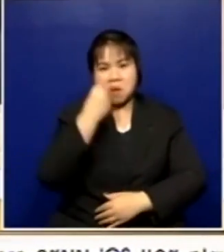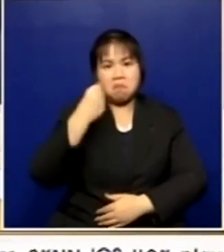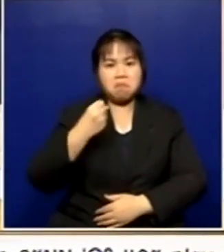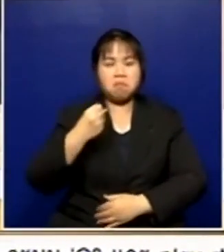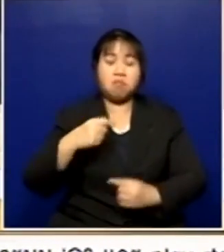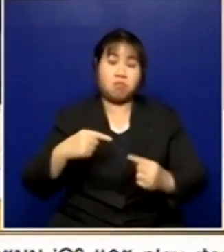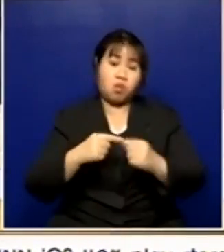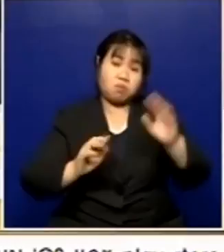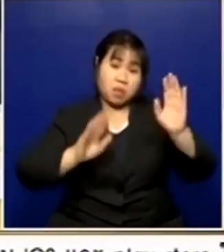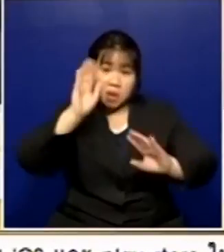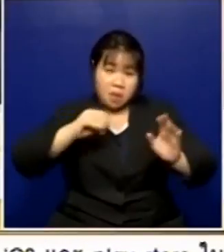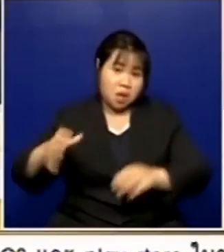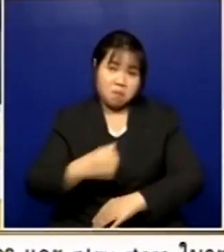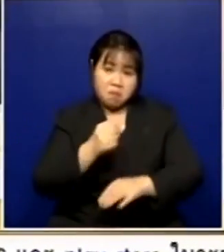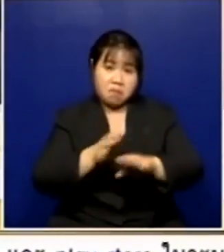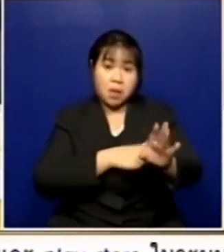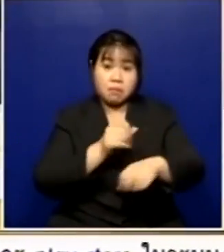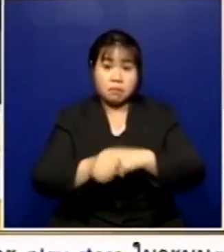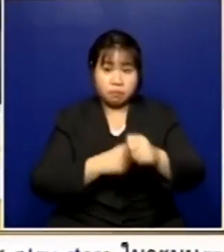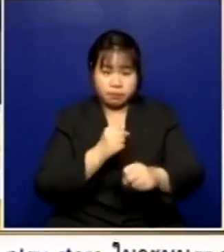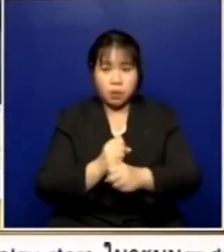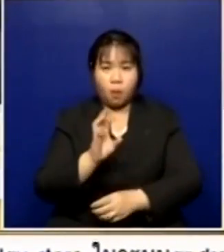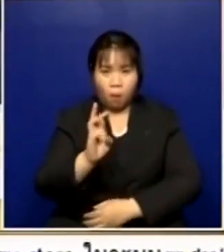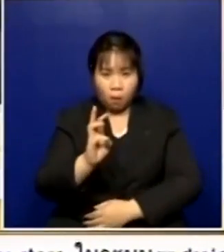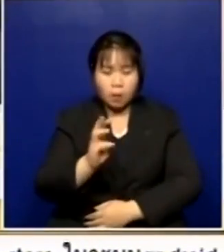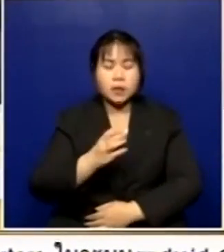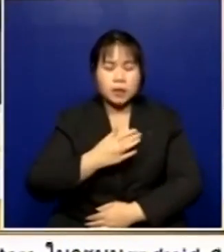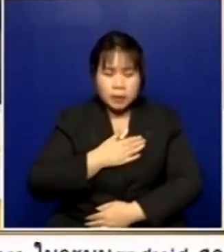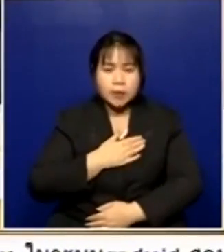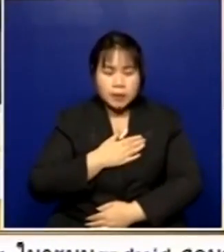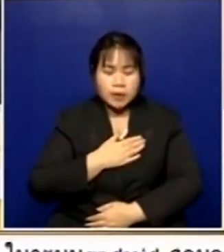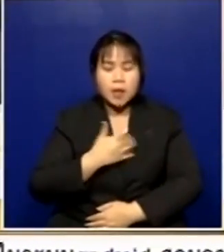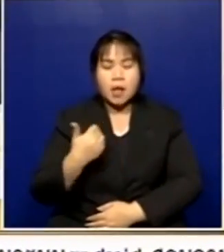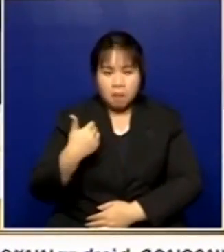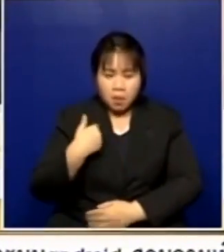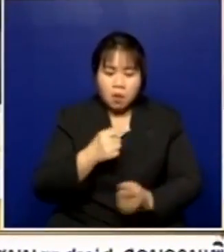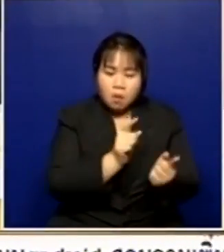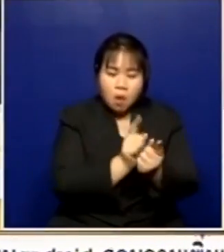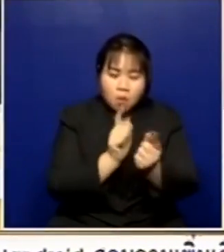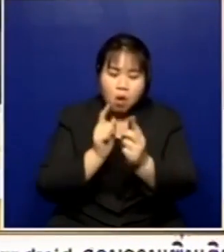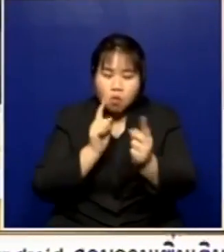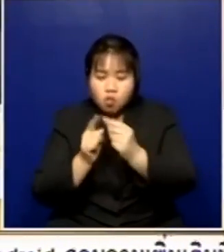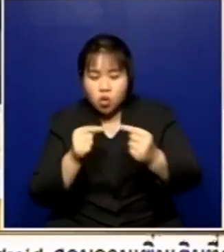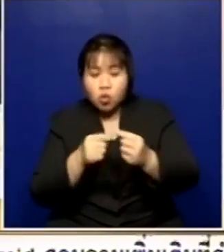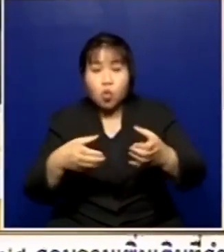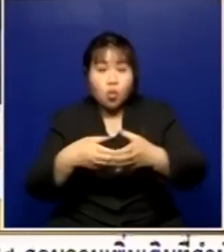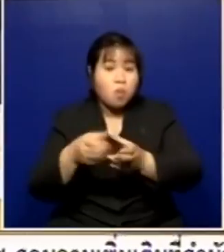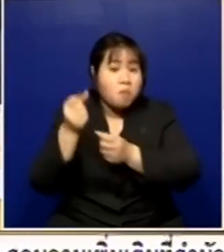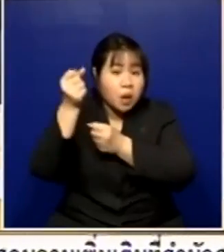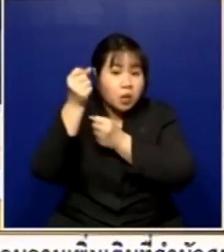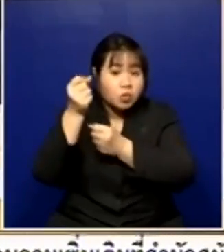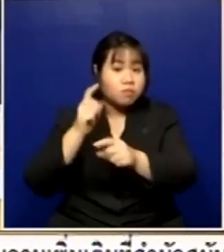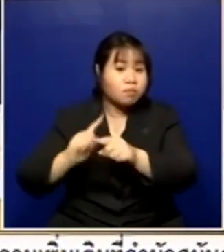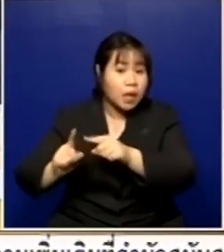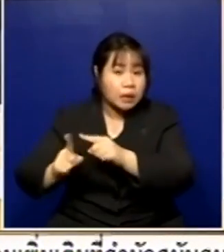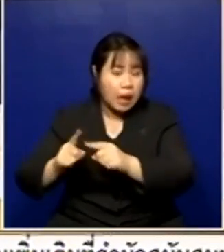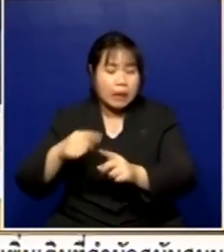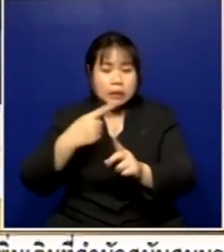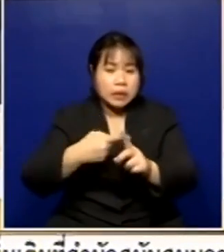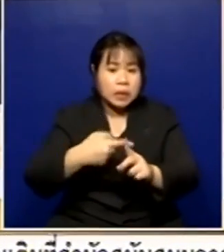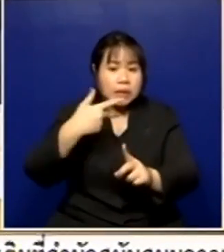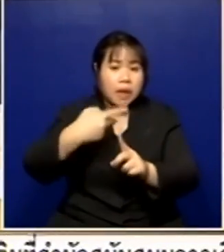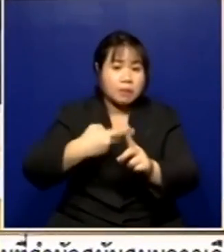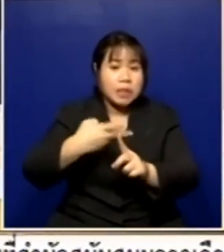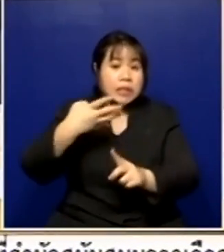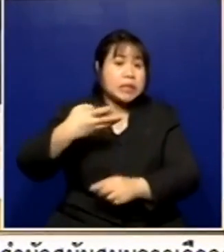มานานกว่า 6ปีดิฉันมีโอกาสได้คุยกับผู้ที่มาร่วมชุมนุมทางการเมืองในรอบ 3 4เดือนที่ผ่าน